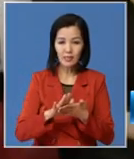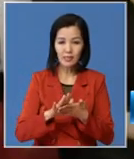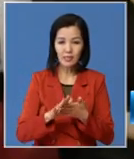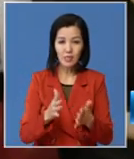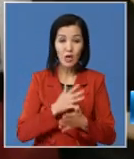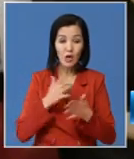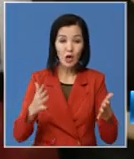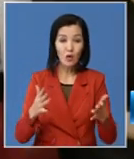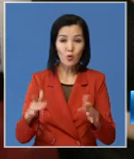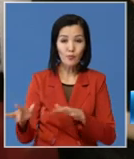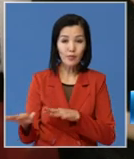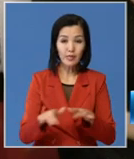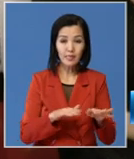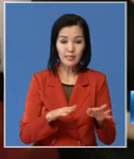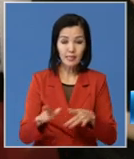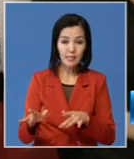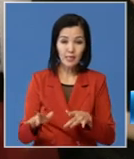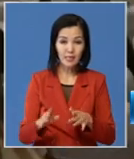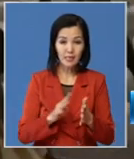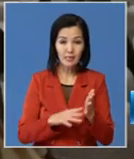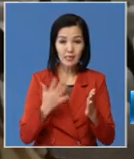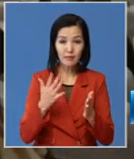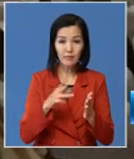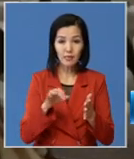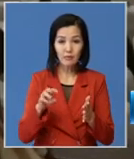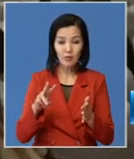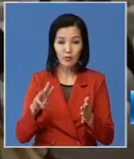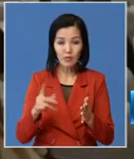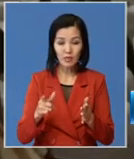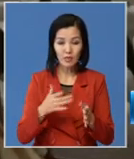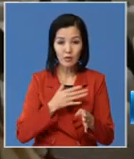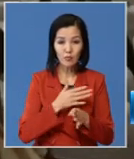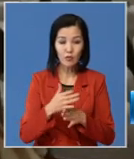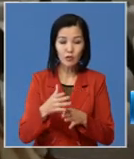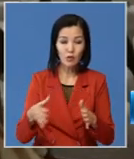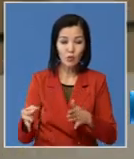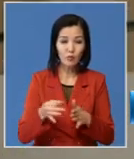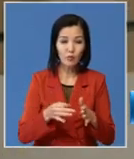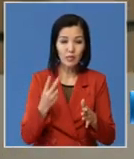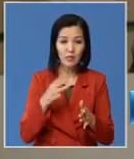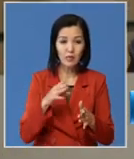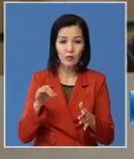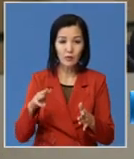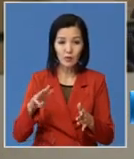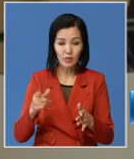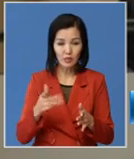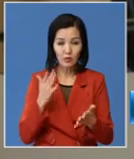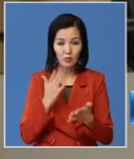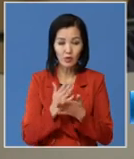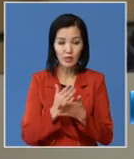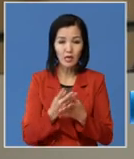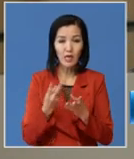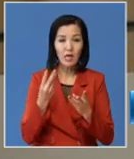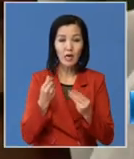ақсақалдарынан Тамшыбұлақ жайлы деректер жинаған, сонда бір аңыз жазып алған екен. Тамшыбұлақтың мөлдіріп аққан тамшысы